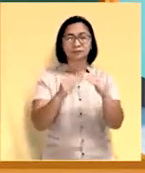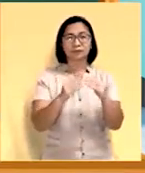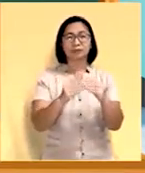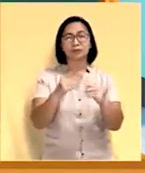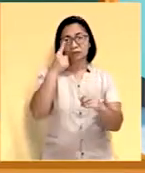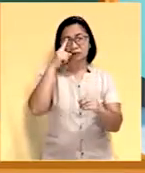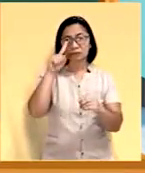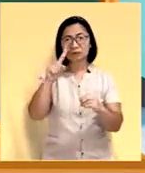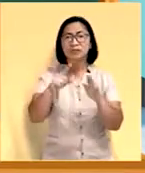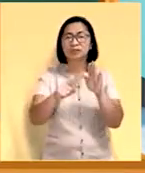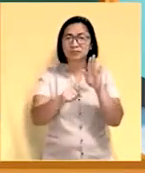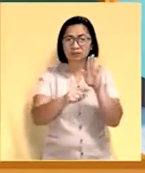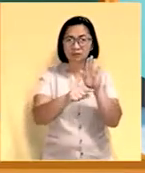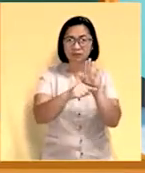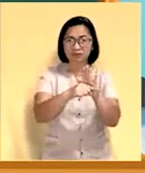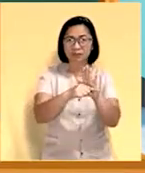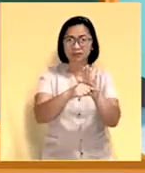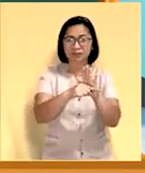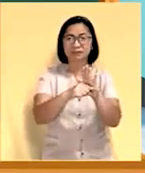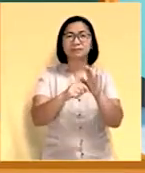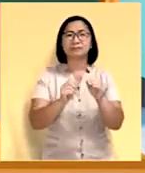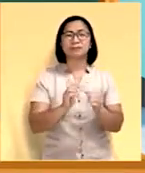para sa subtraction.